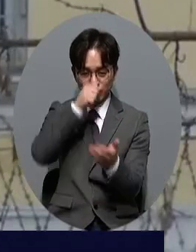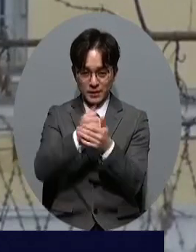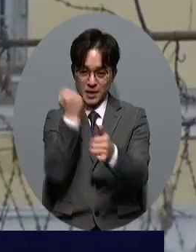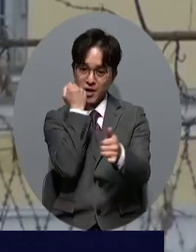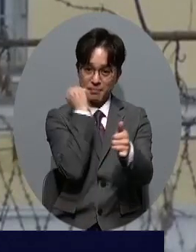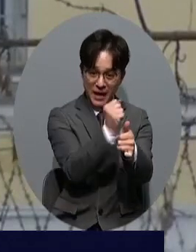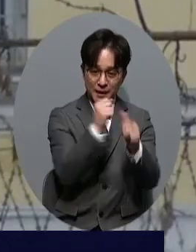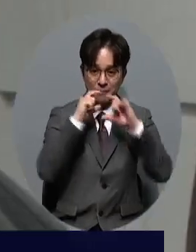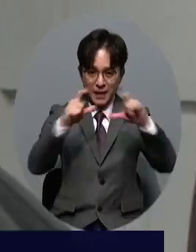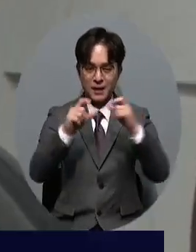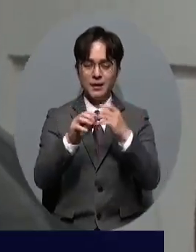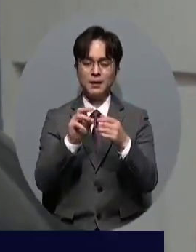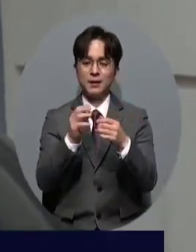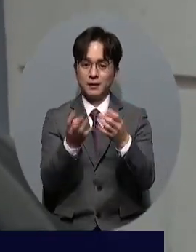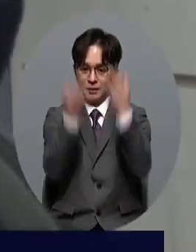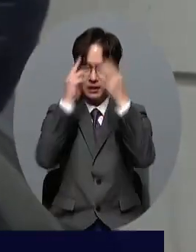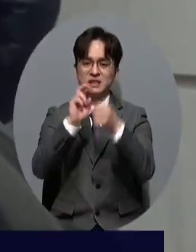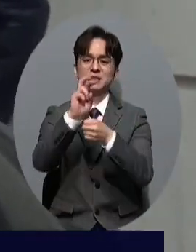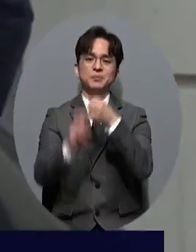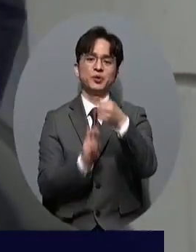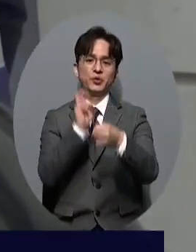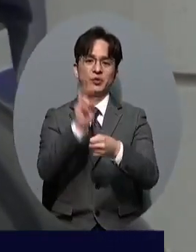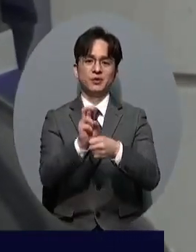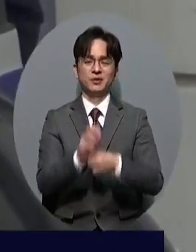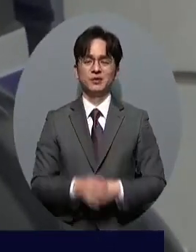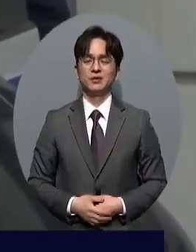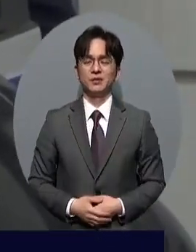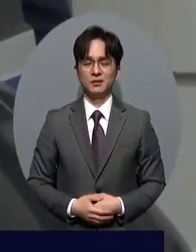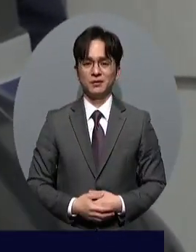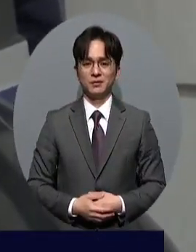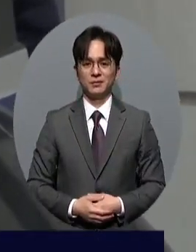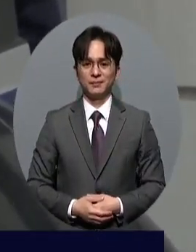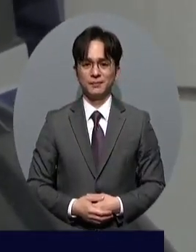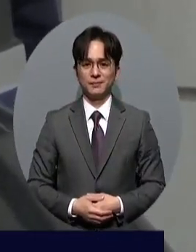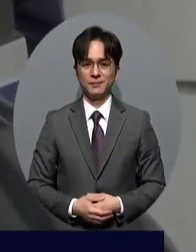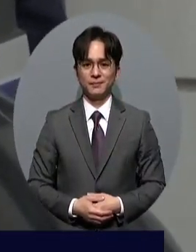최대 20년형에 처해질 것으로 보입니다. TV조선 김자민입니다.